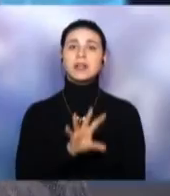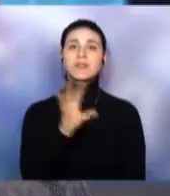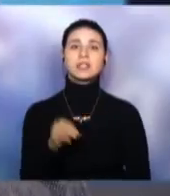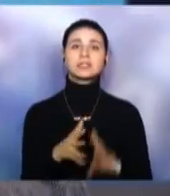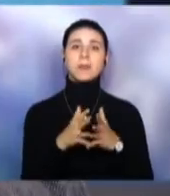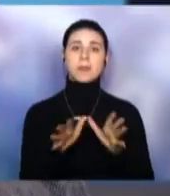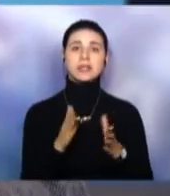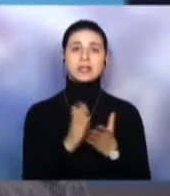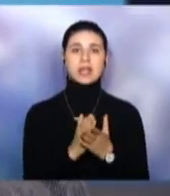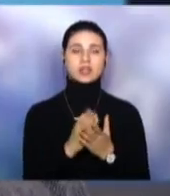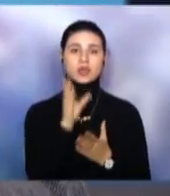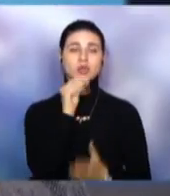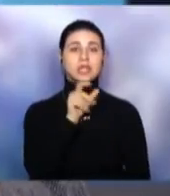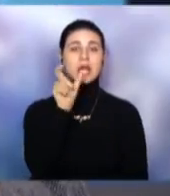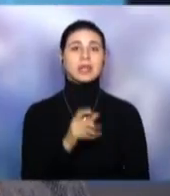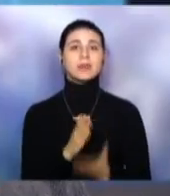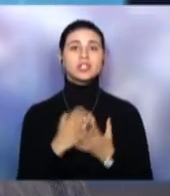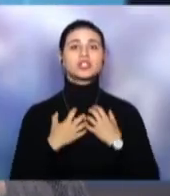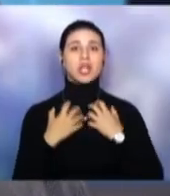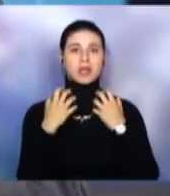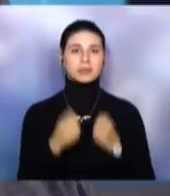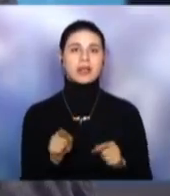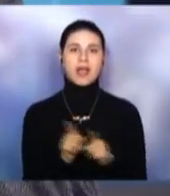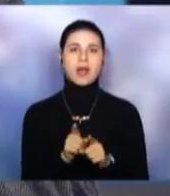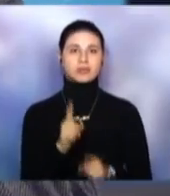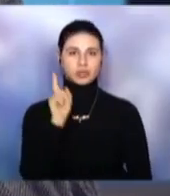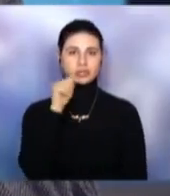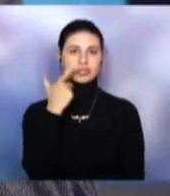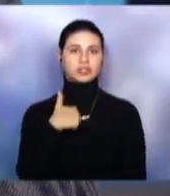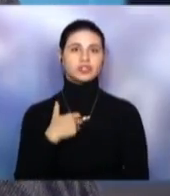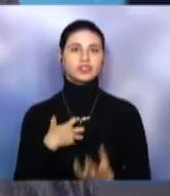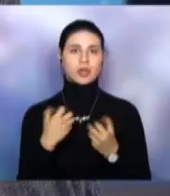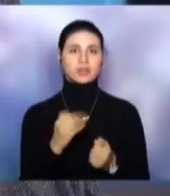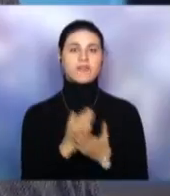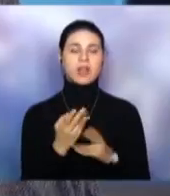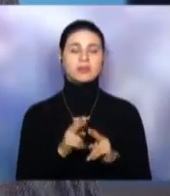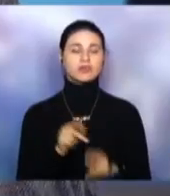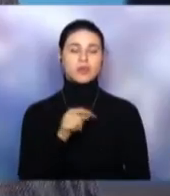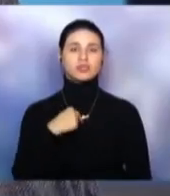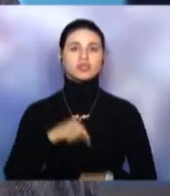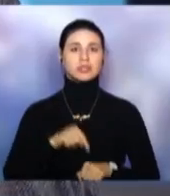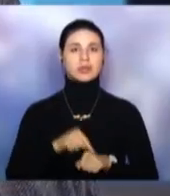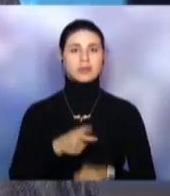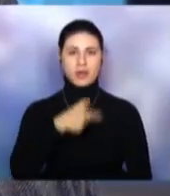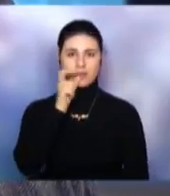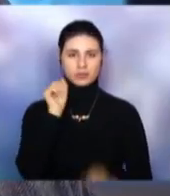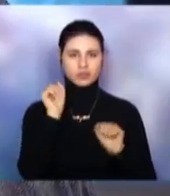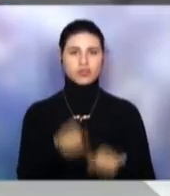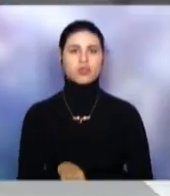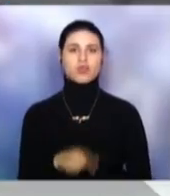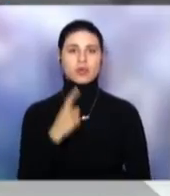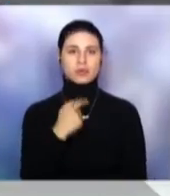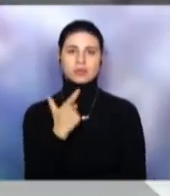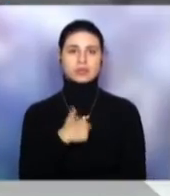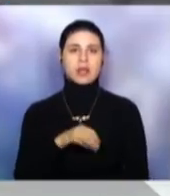მეტაზიანის მომტანი სწორედ პრაქტიკულად ჯამთელი ადამიანებისთვის გახლავთ, რამე თუ მათ აქვთ შეგრძნება სრული